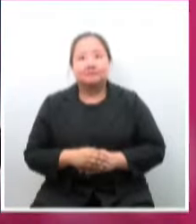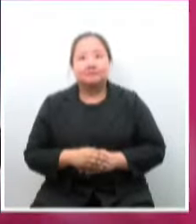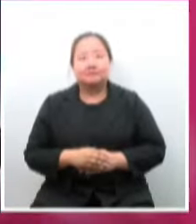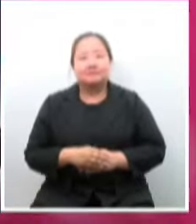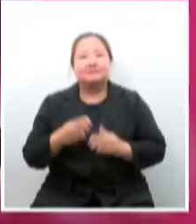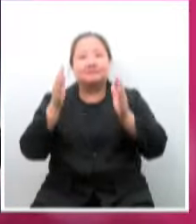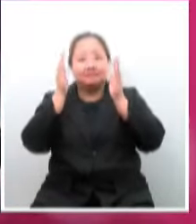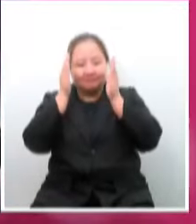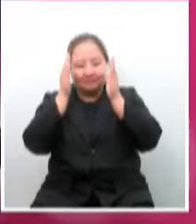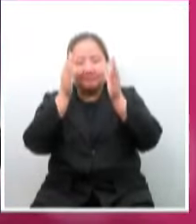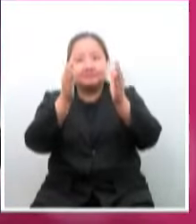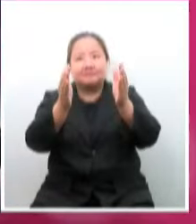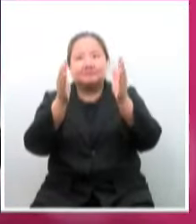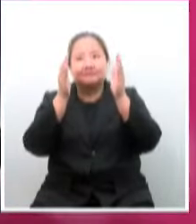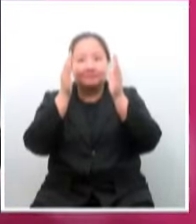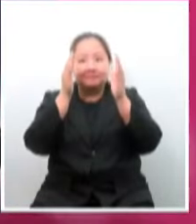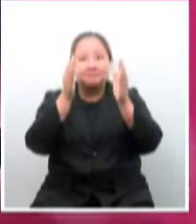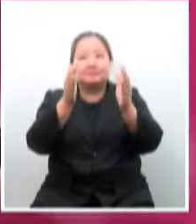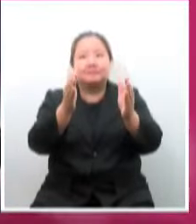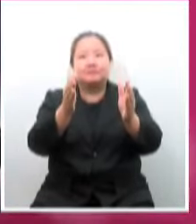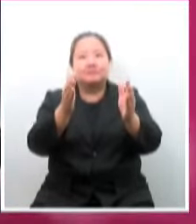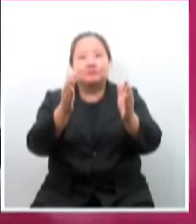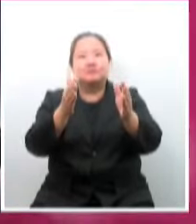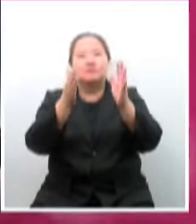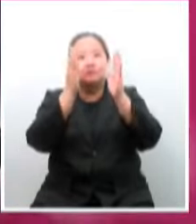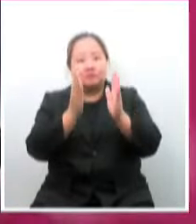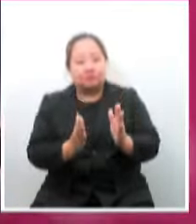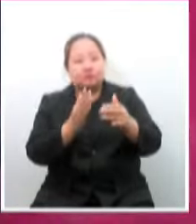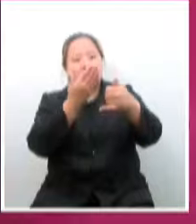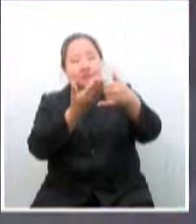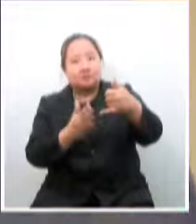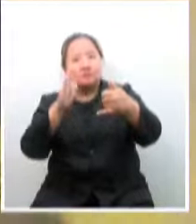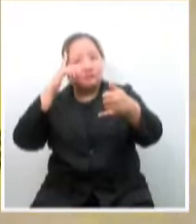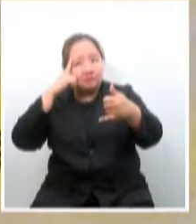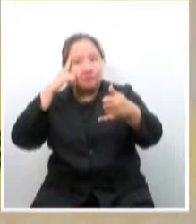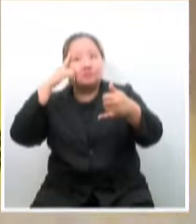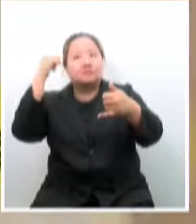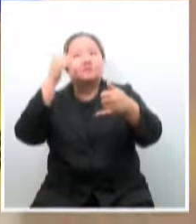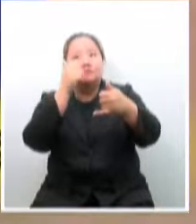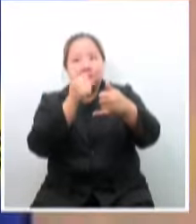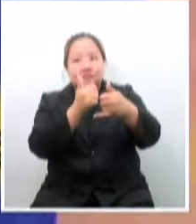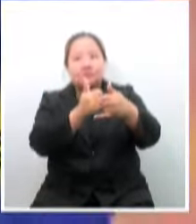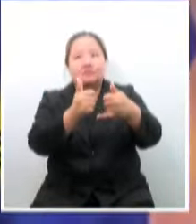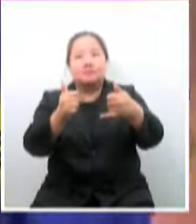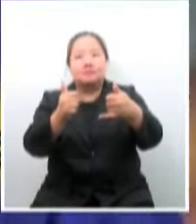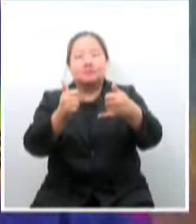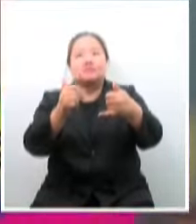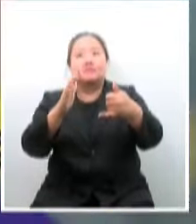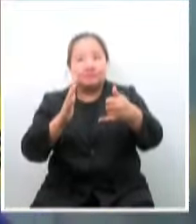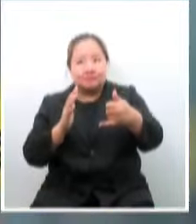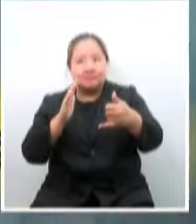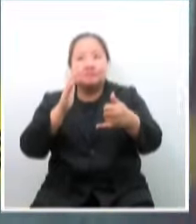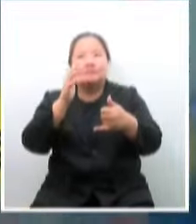จงตั้งใจให้เป็นคนเก่งคนดีเจไป